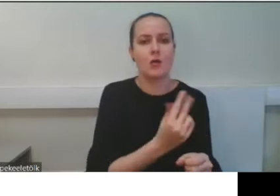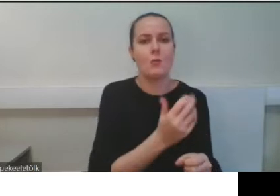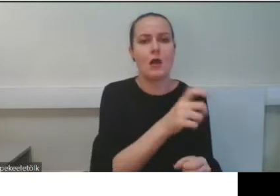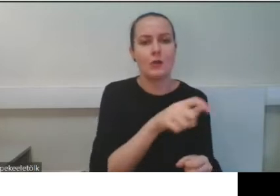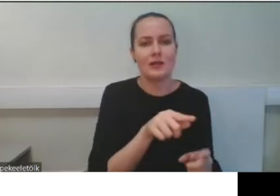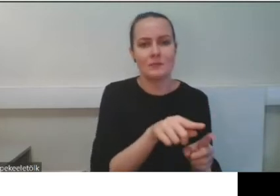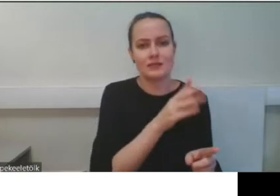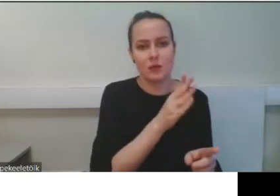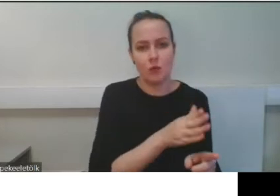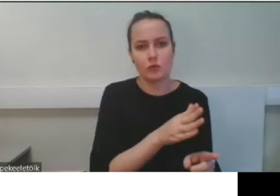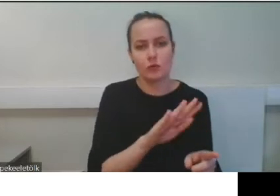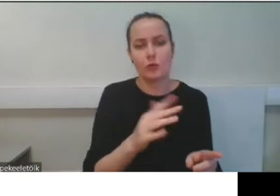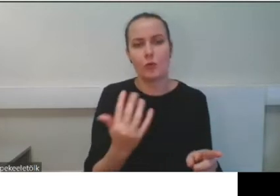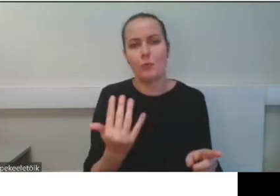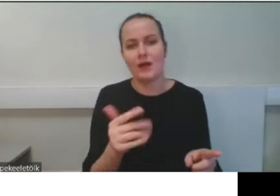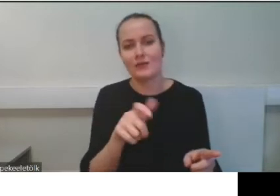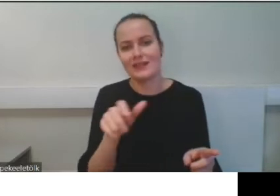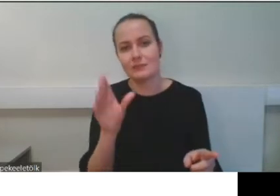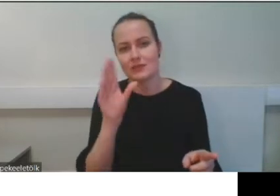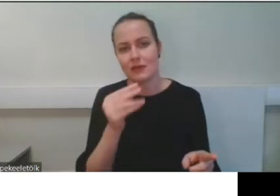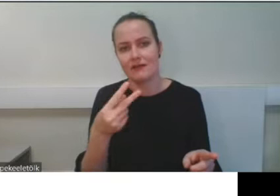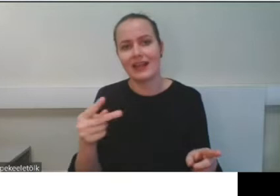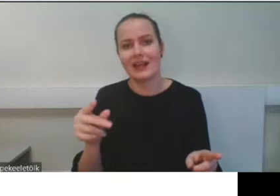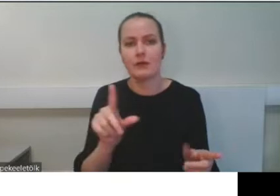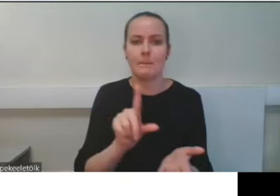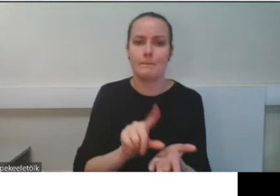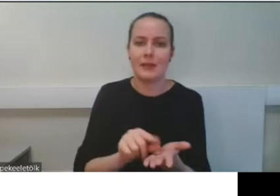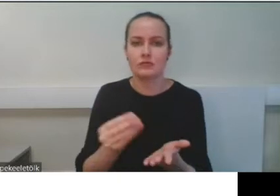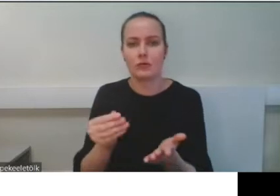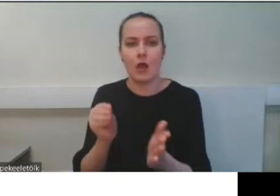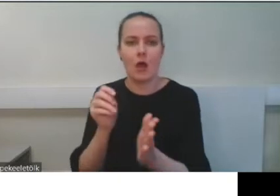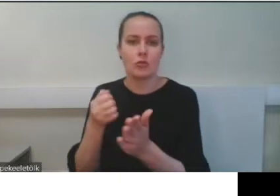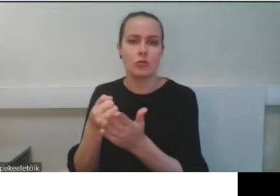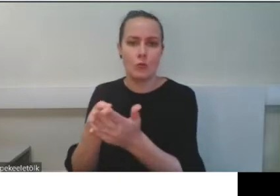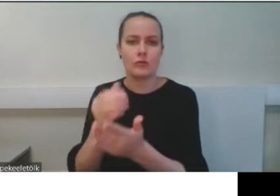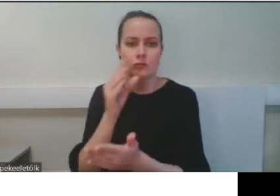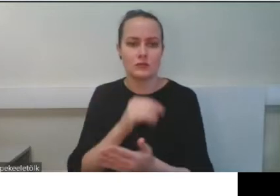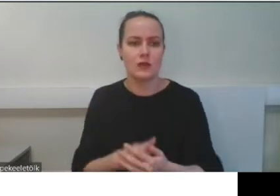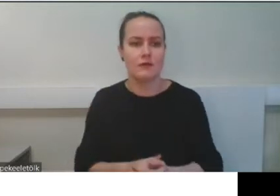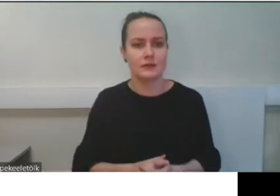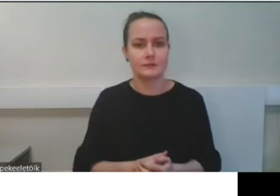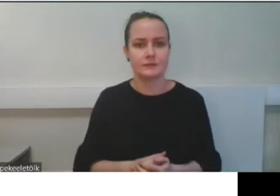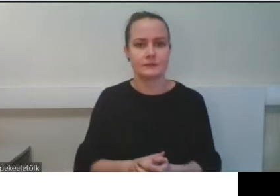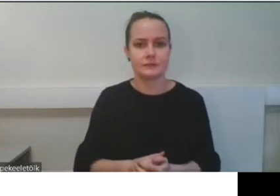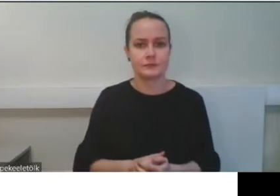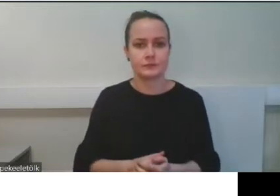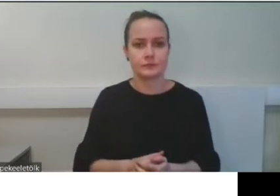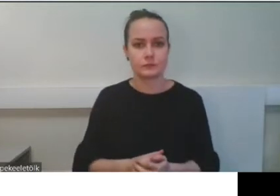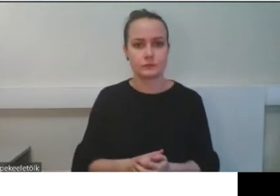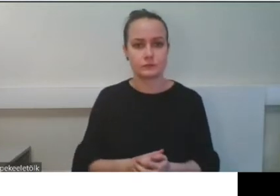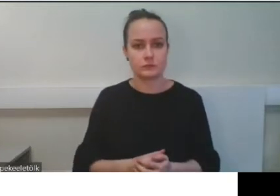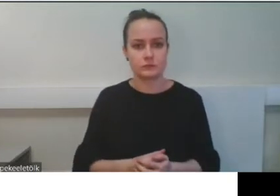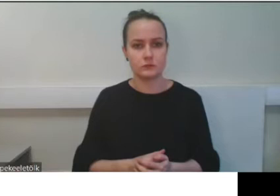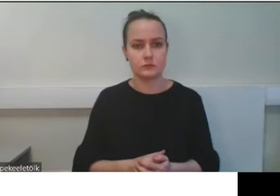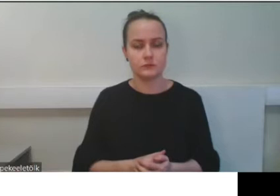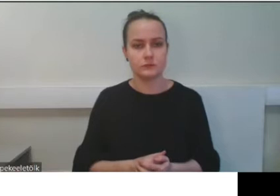et näiteks puuetega inimesed vanuses 65 pluss, et nende kohta ei olegi siin joonisel midagi.